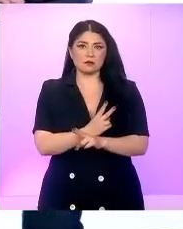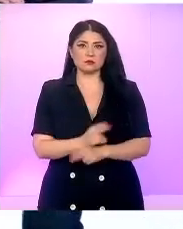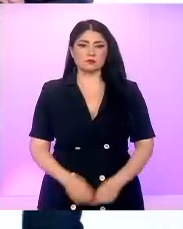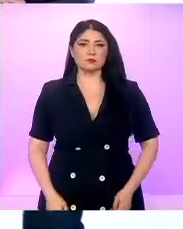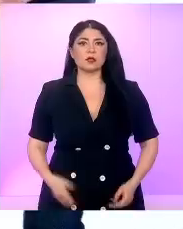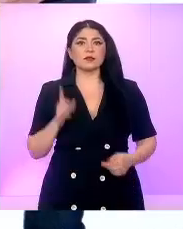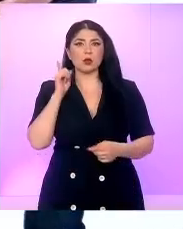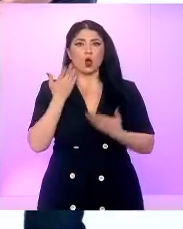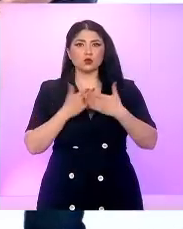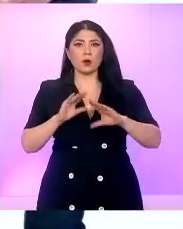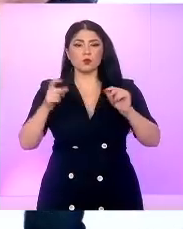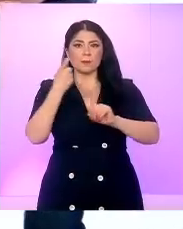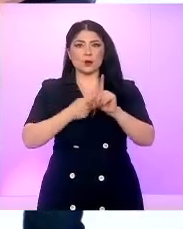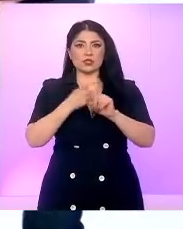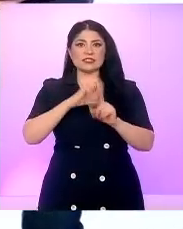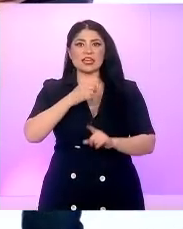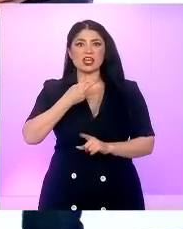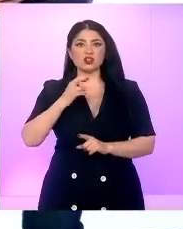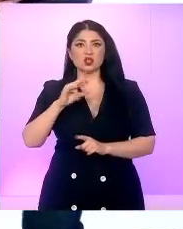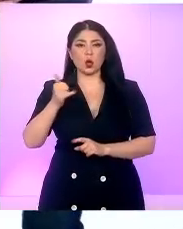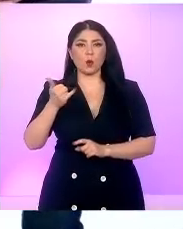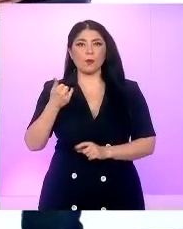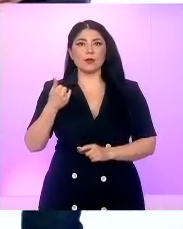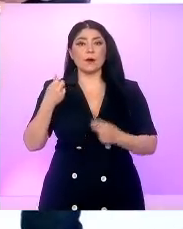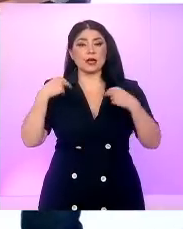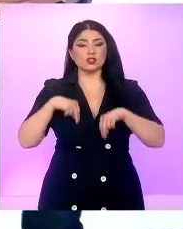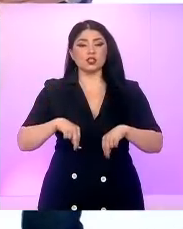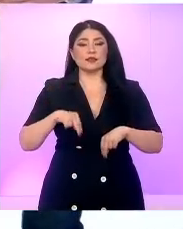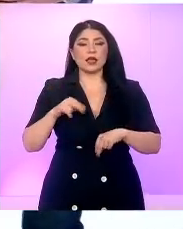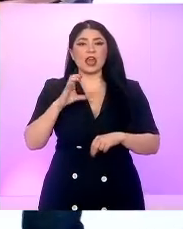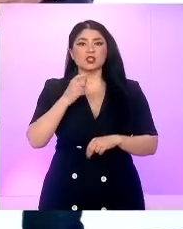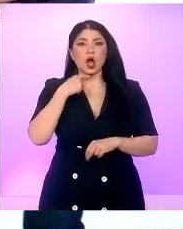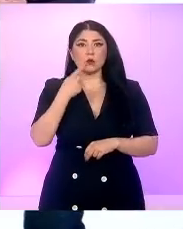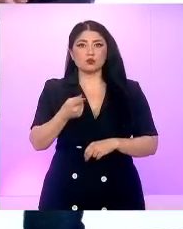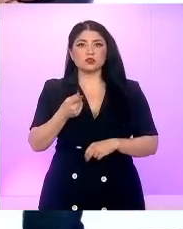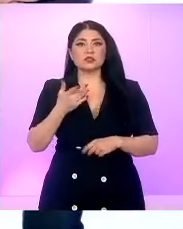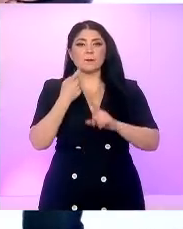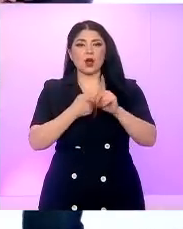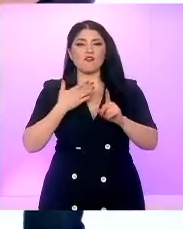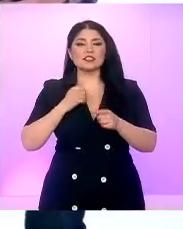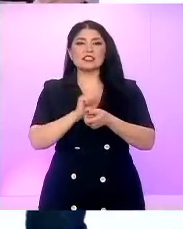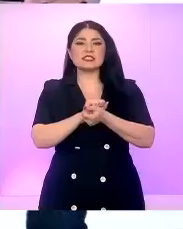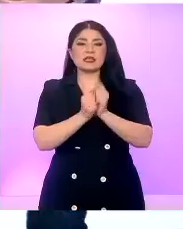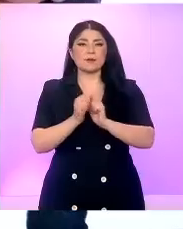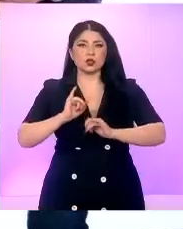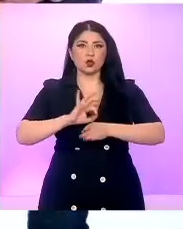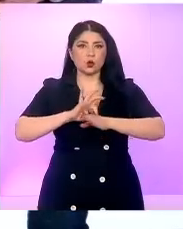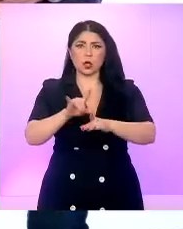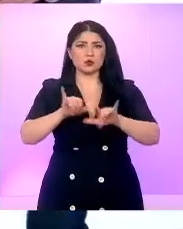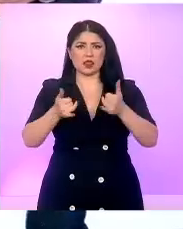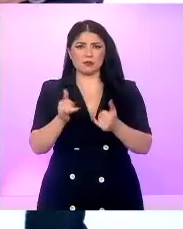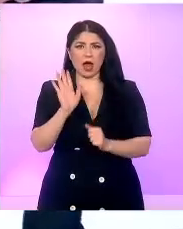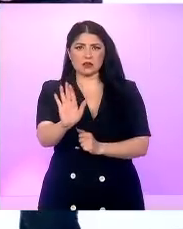multe proteste în Chișinău. Șeful statului spunea că manifestațiile aveau rolul de a schimba puterea, însă nu s-a întâmplat acest lucru. În ultimele